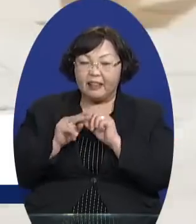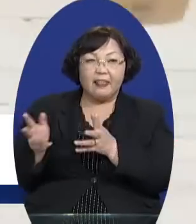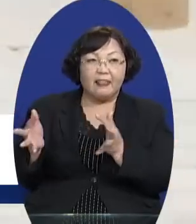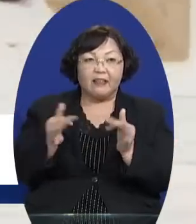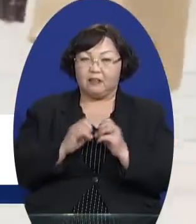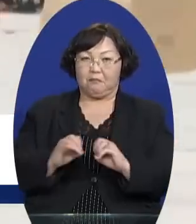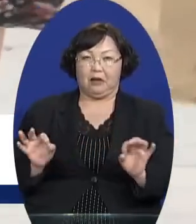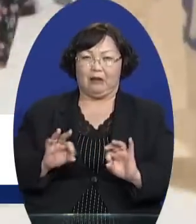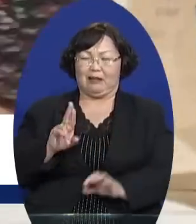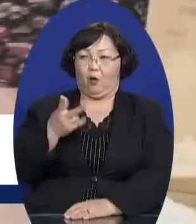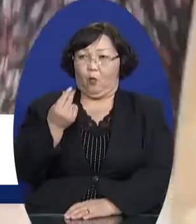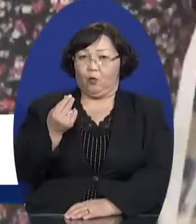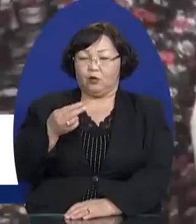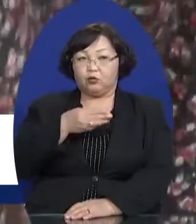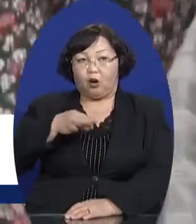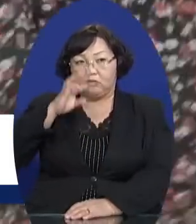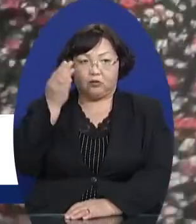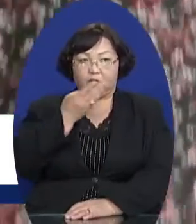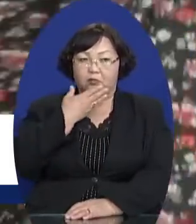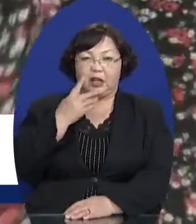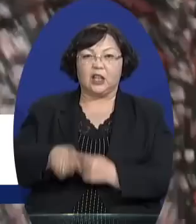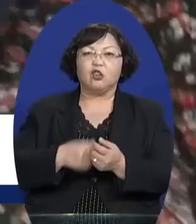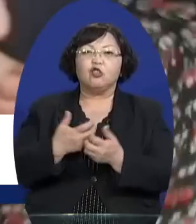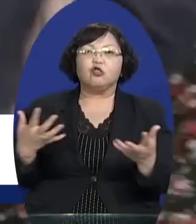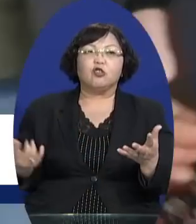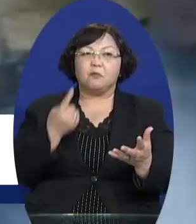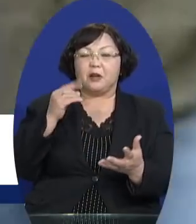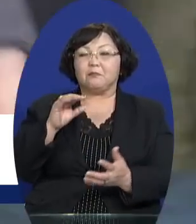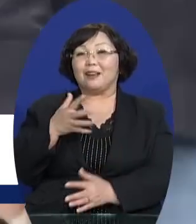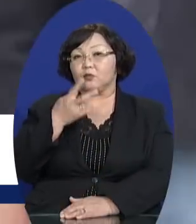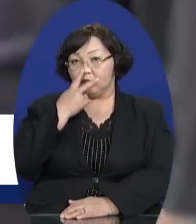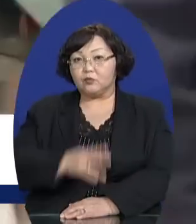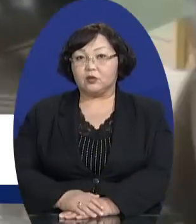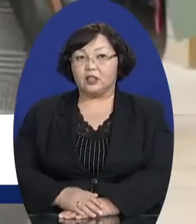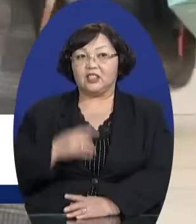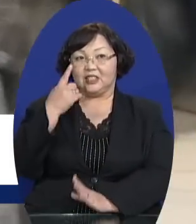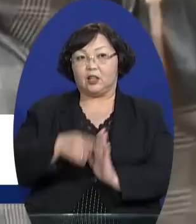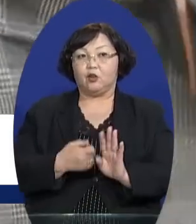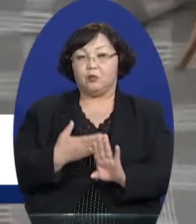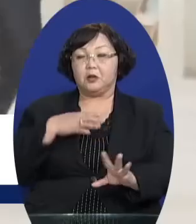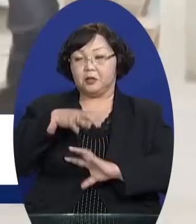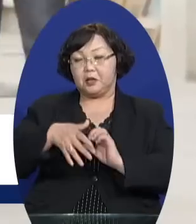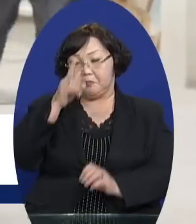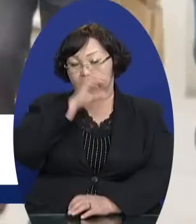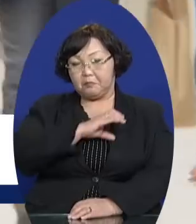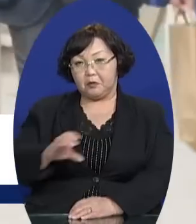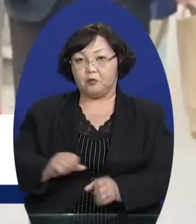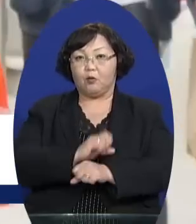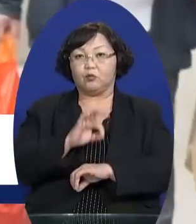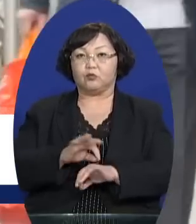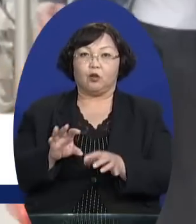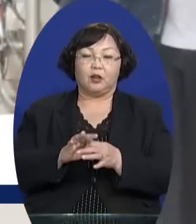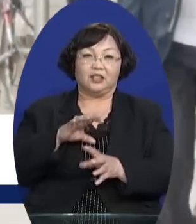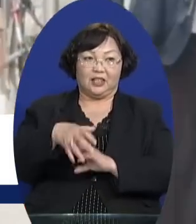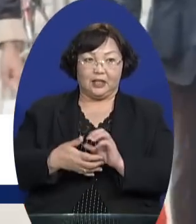бодит тоо дээрхээс илүү өндөр байж болцгүй гэдгийг мөн тэмдэглэжээ. Өнгөрсөн сард Дэлхийн эрүүл мэндийн байгууллага ковид-19-ийн улмаас Дэлхийн